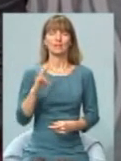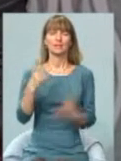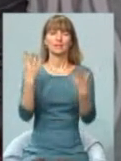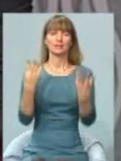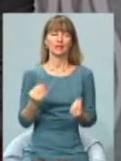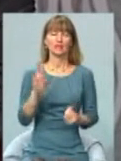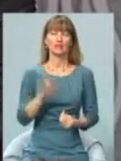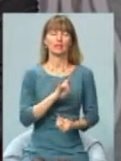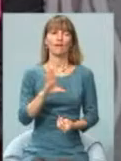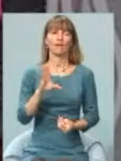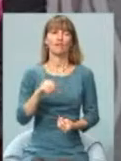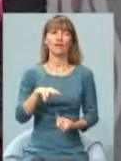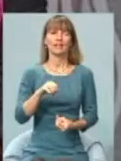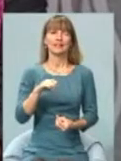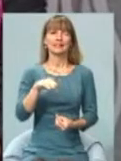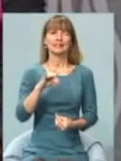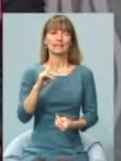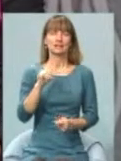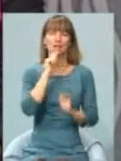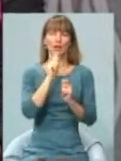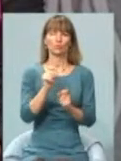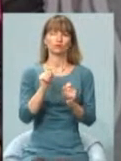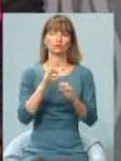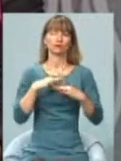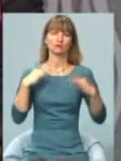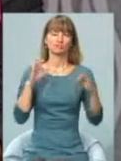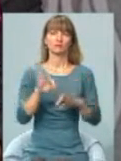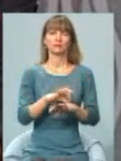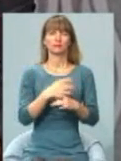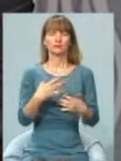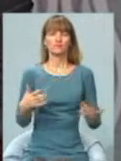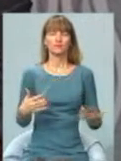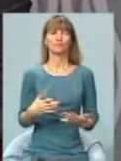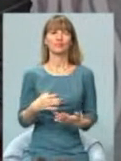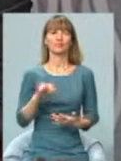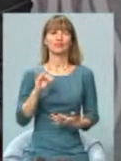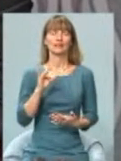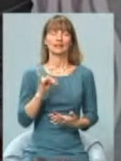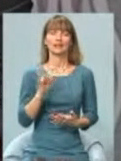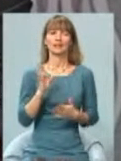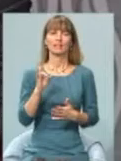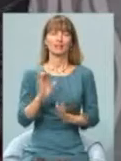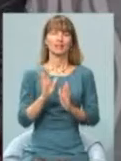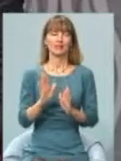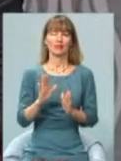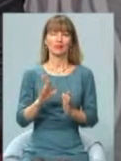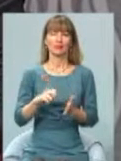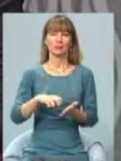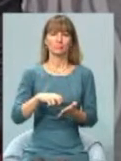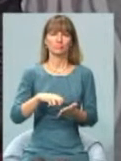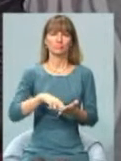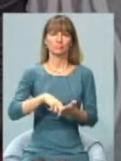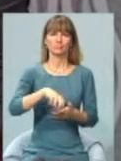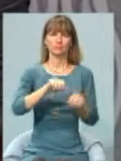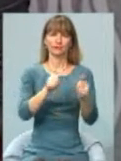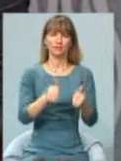Валентина дарують коштовності. І, власне, не тільки лише ці листівки валентинки, а й коштовності,